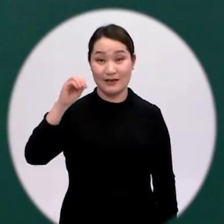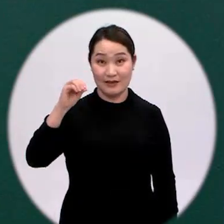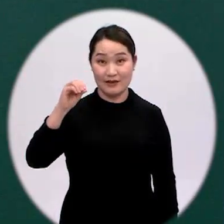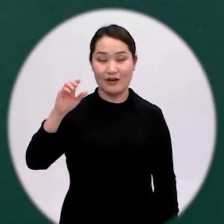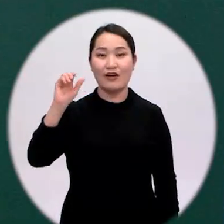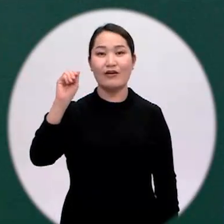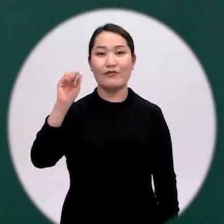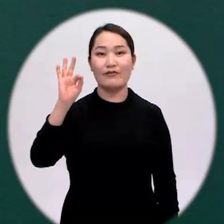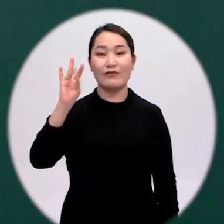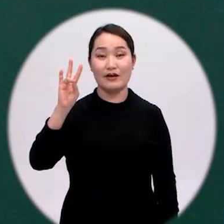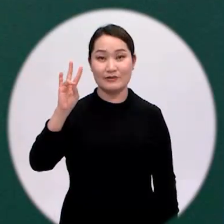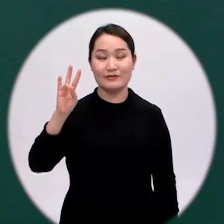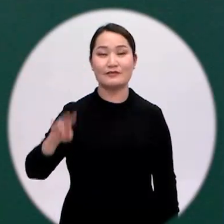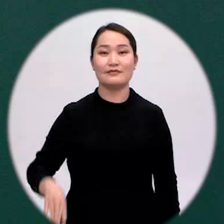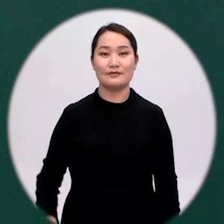Телефон.